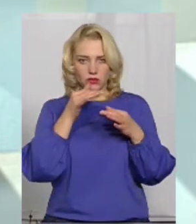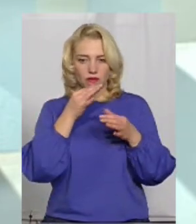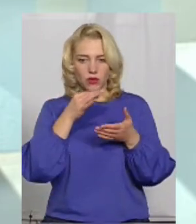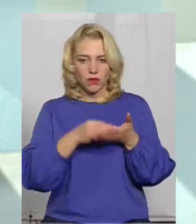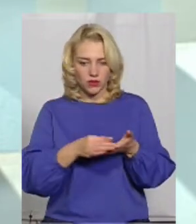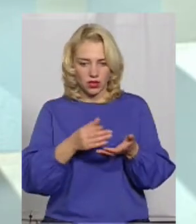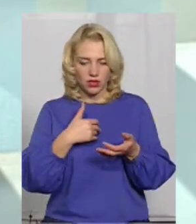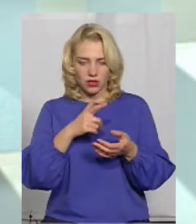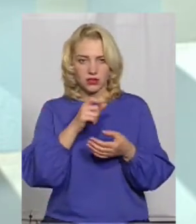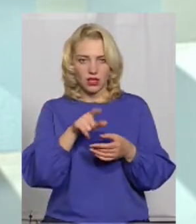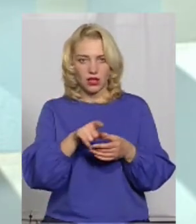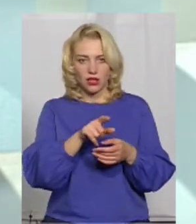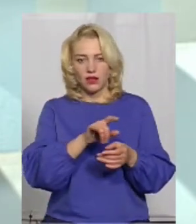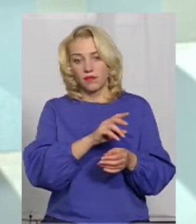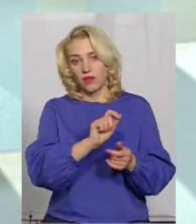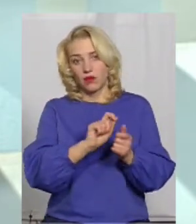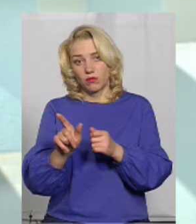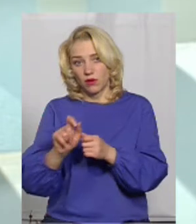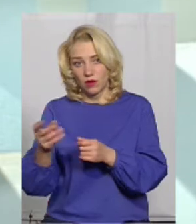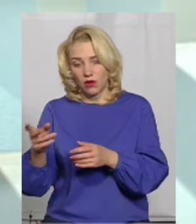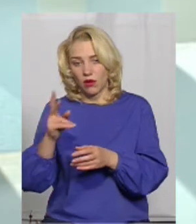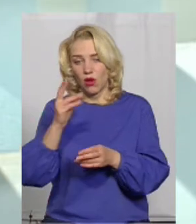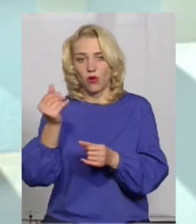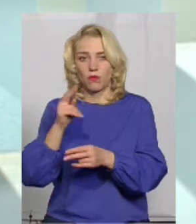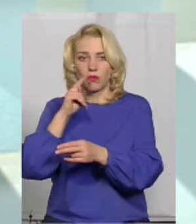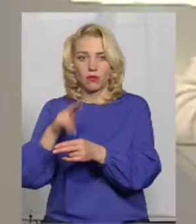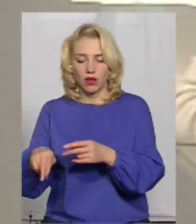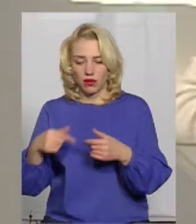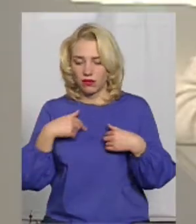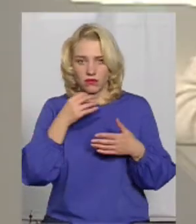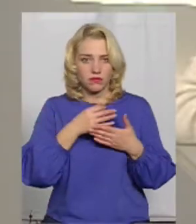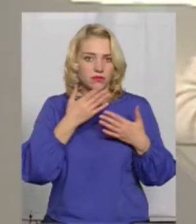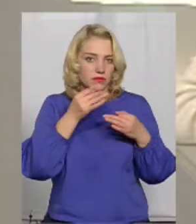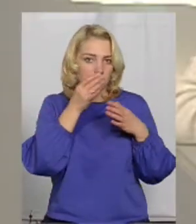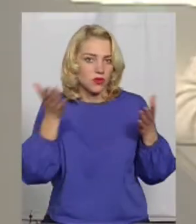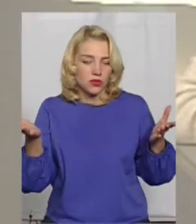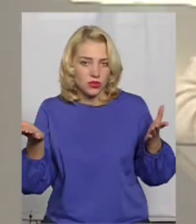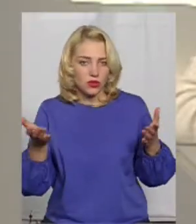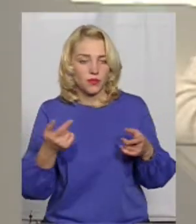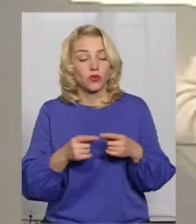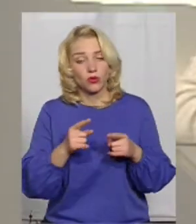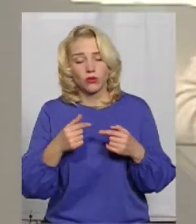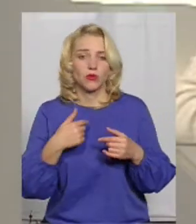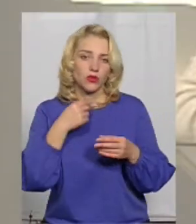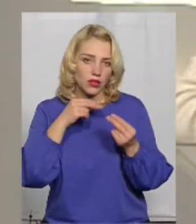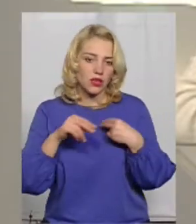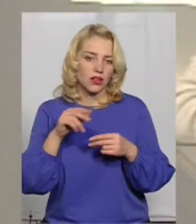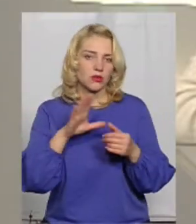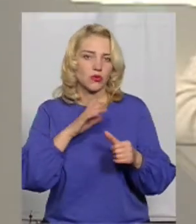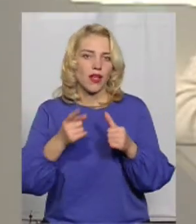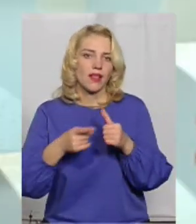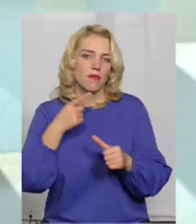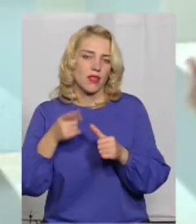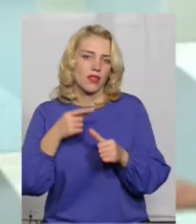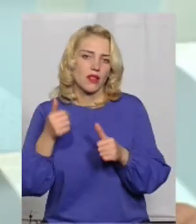прям відповідальність за нього. Тому зараз краще, якщо ти хочеш просувати свою особисту сторінку або там бізнесу